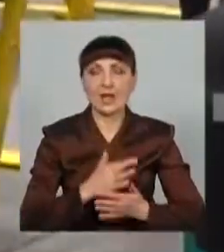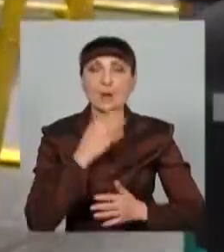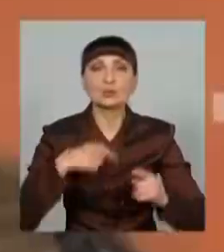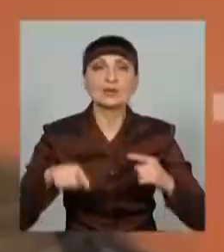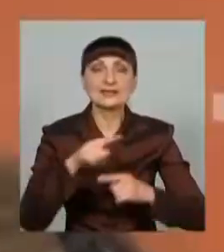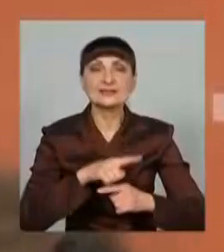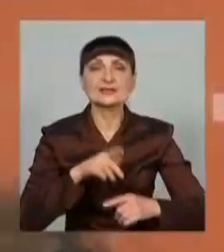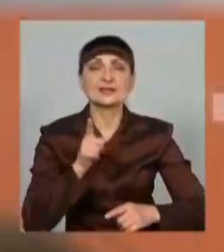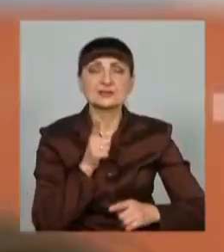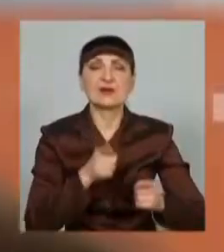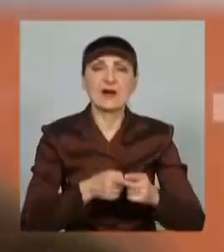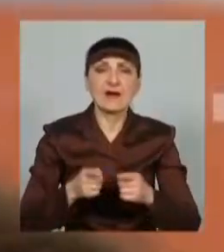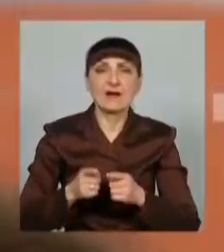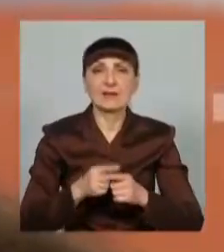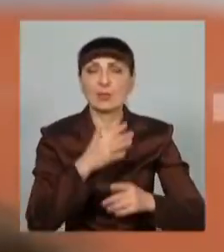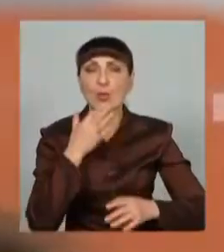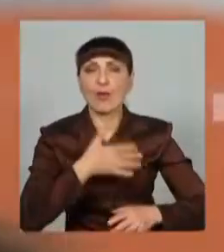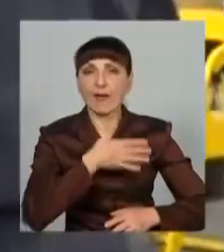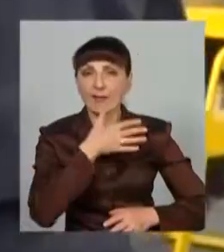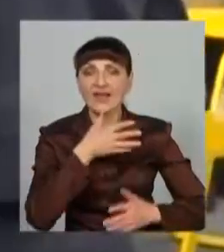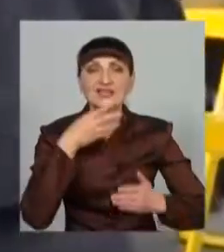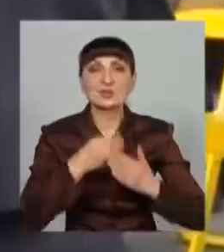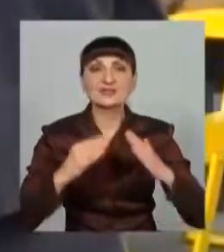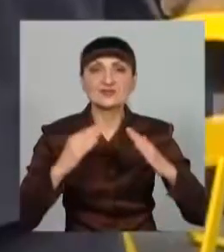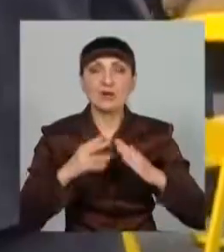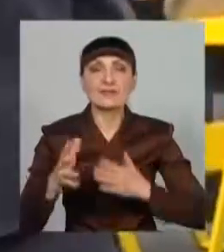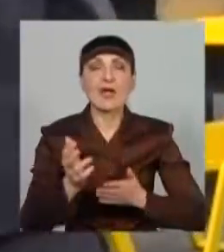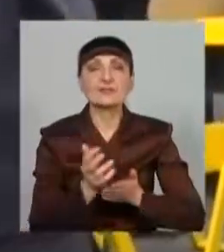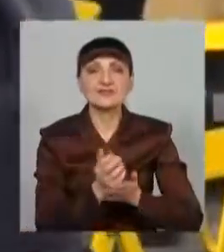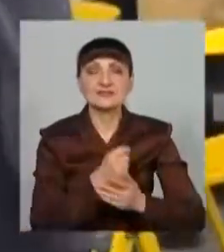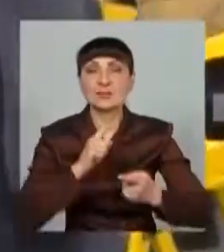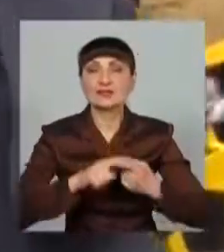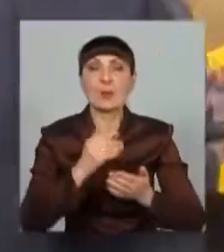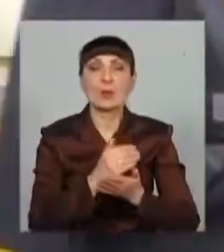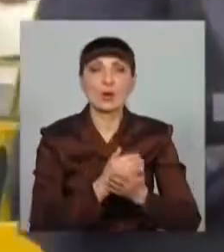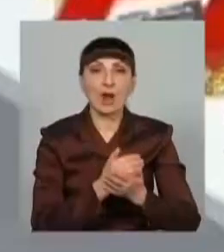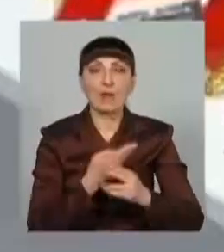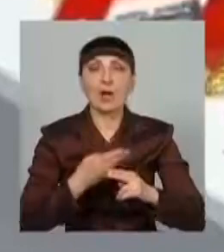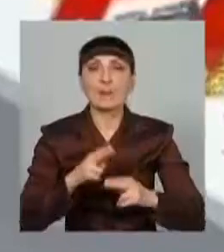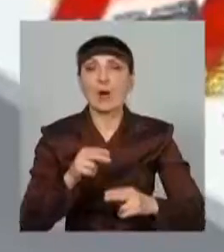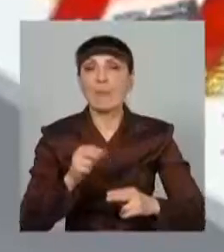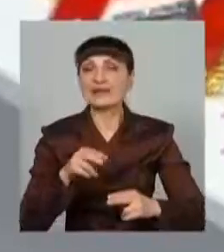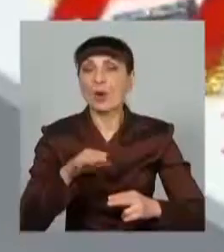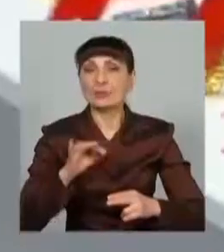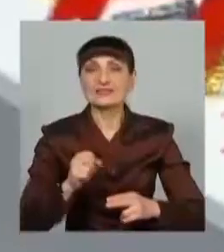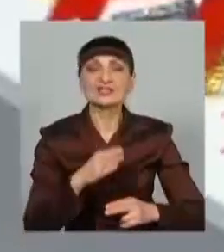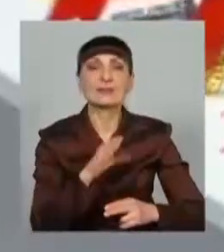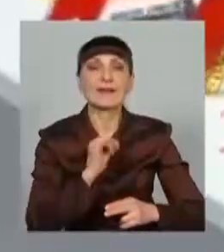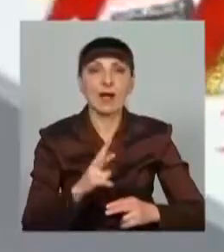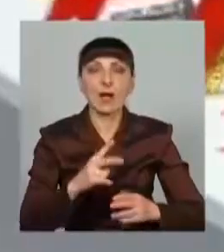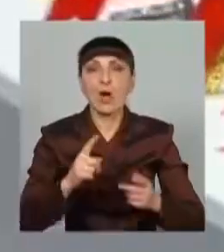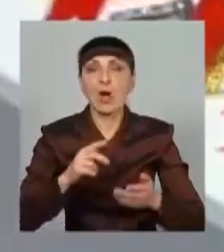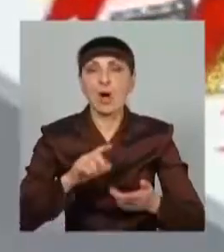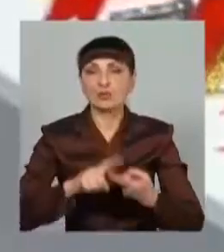из них годами скитались по съемным квартирам. Собственным жильем они обзавелись благодаря программам «Бакатот Пасы» и «Шанграк» на условиях